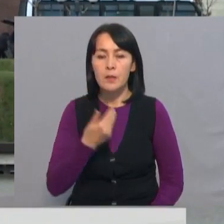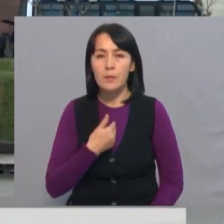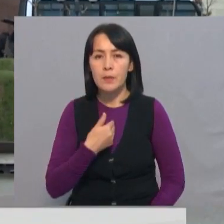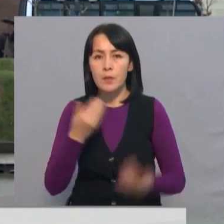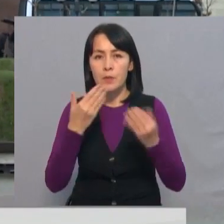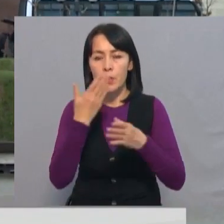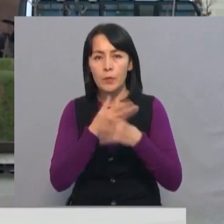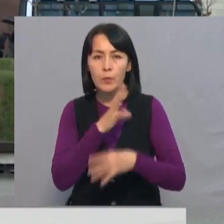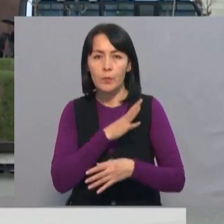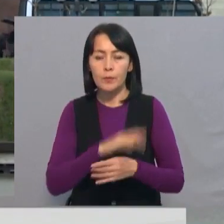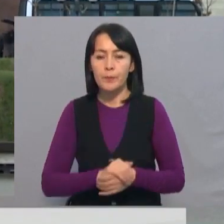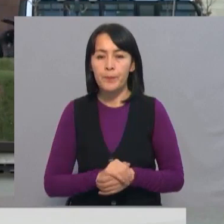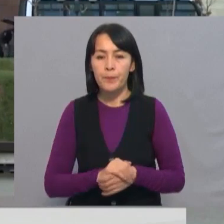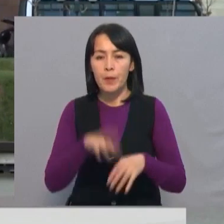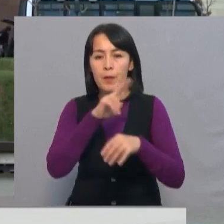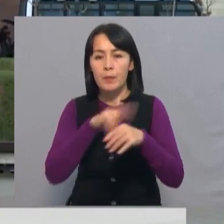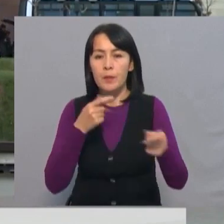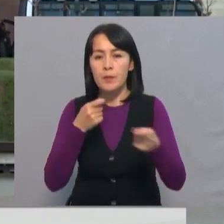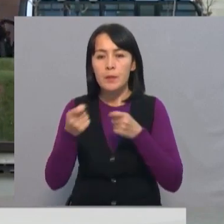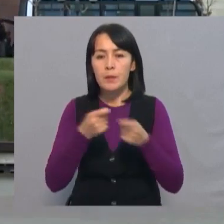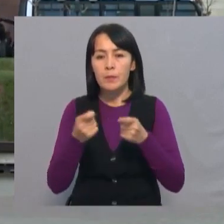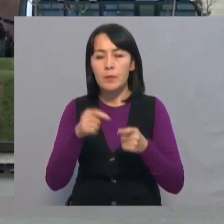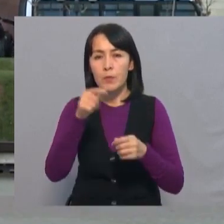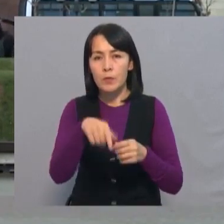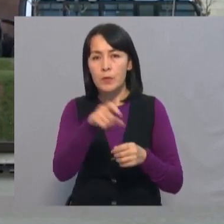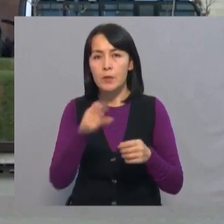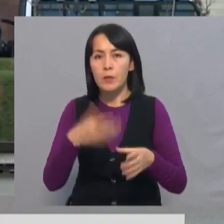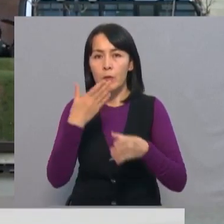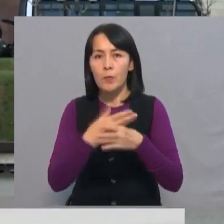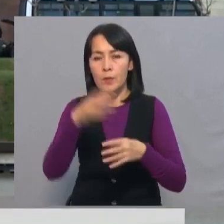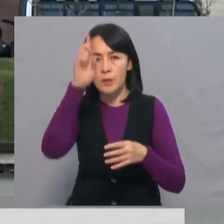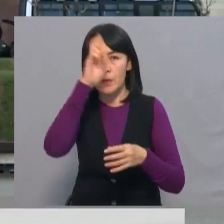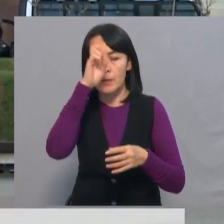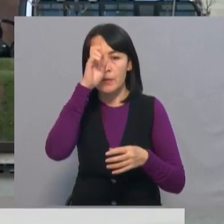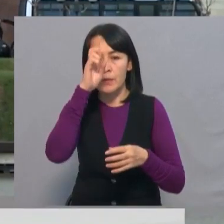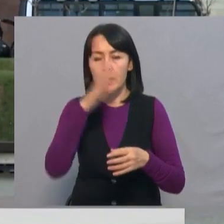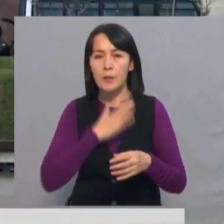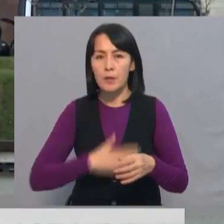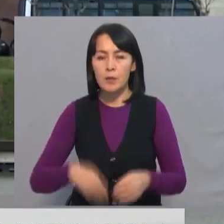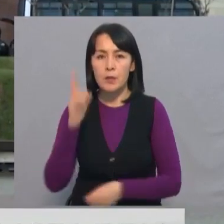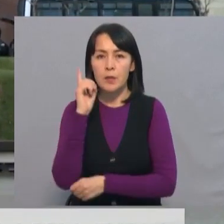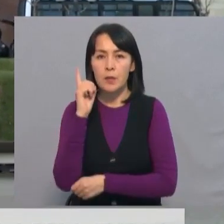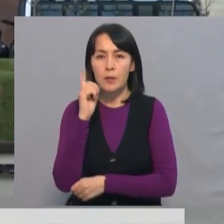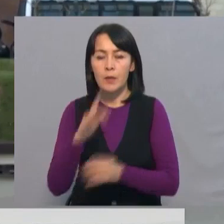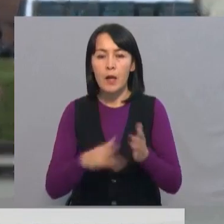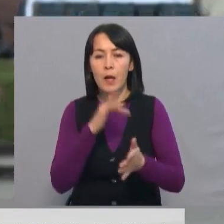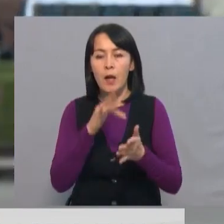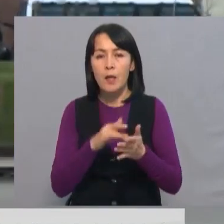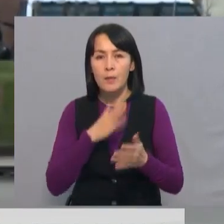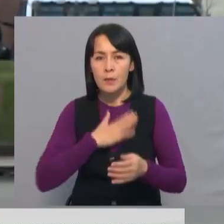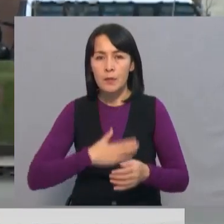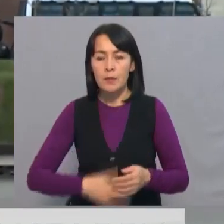жақтан қолдау табылды. Полиция департаментінің бұл кісілердің арқасында еліміздің тыныштығын сақтап отырмыз, қаламыздың